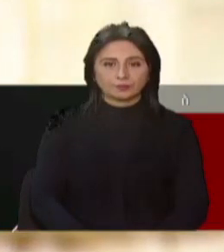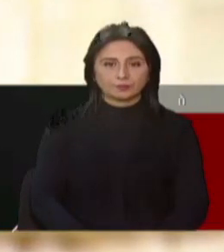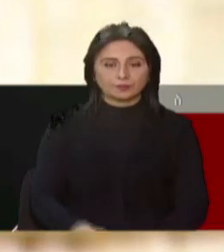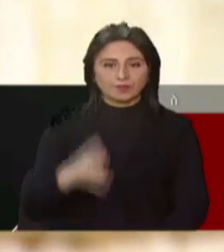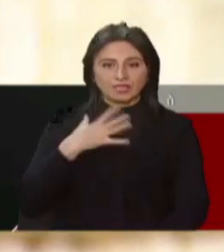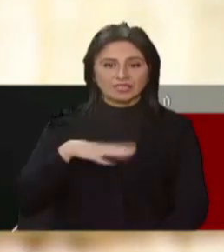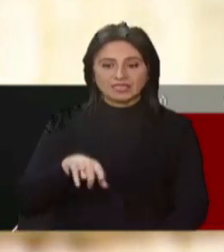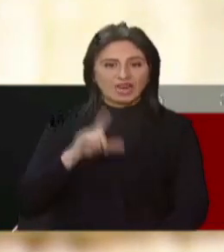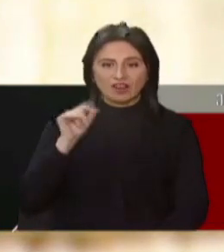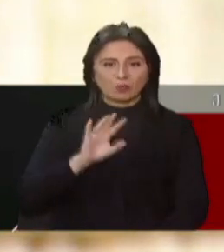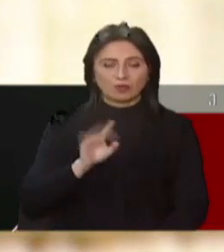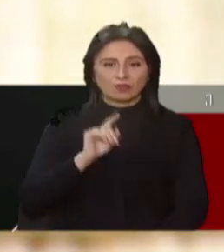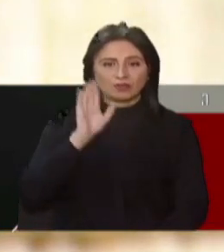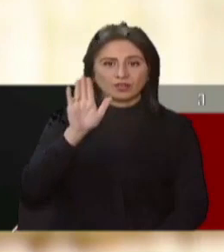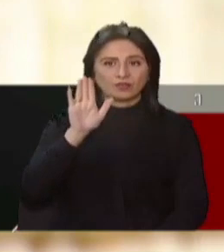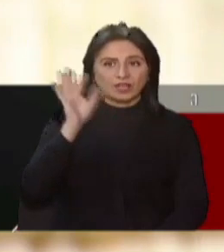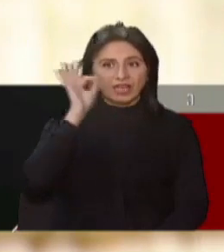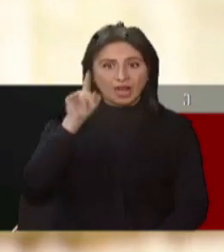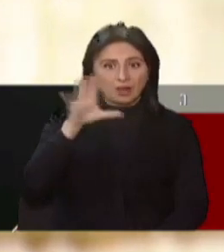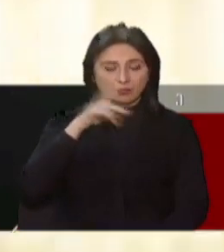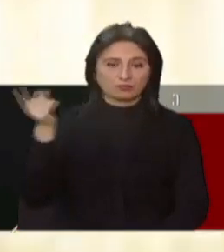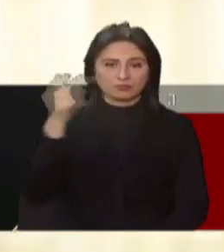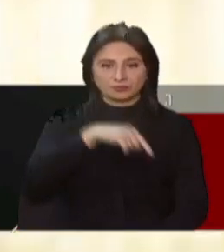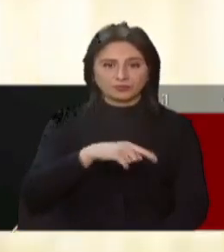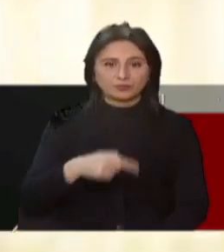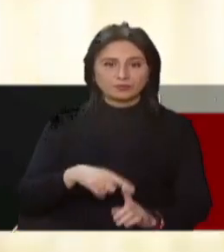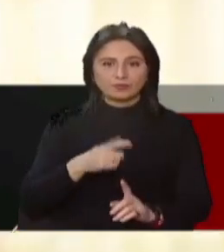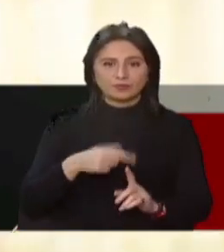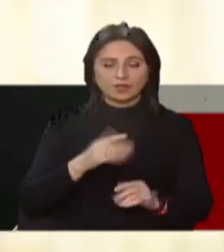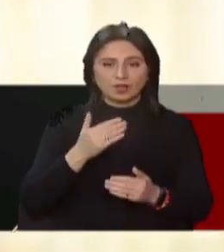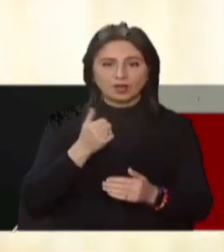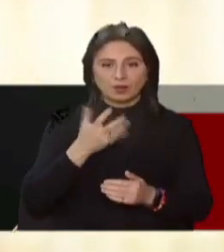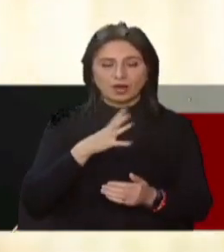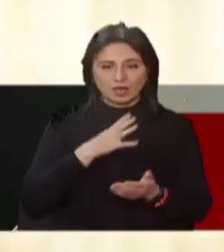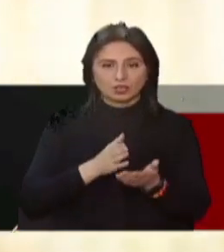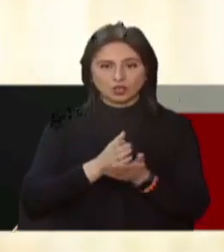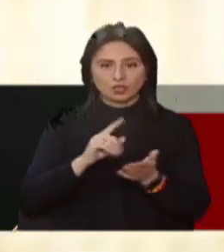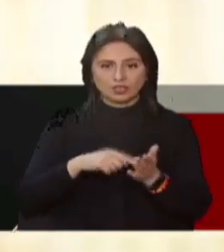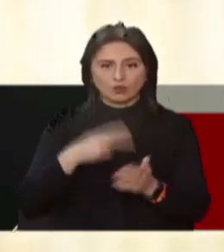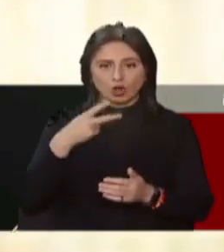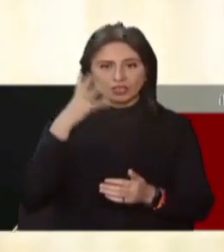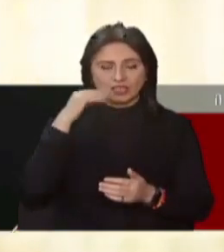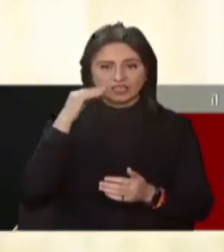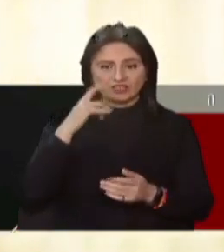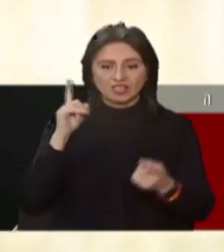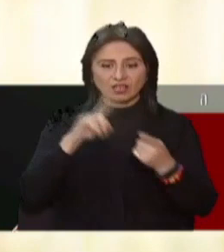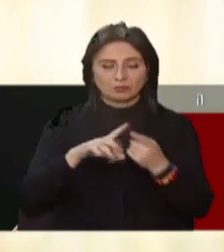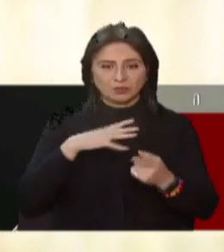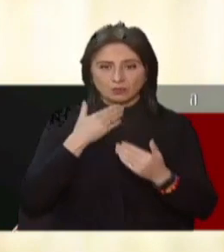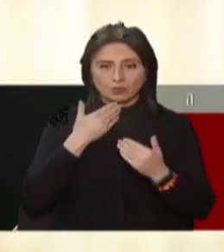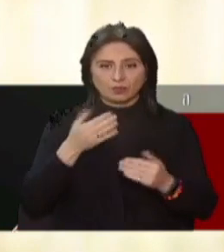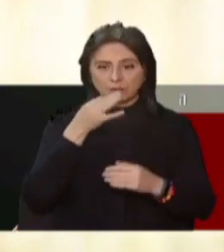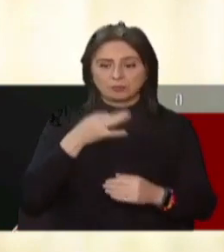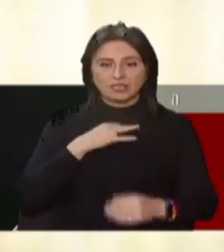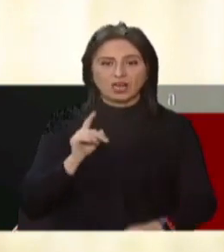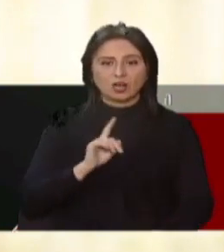Cartelul de nartasula, ici auzite, ici danzaude. Comunicația conda, oțirisul și bolos,